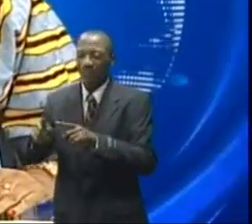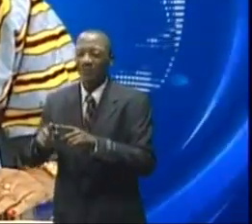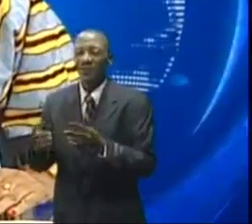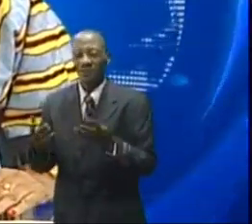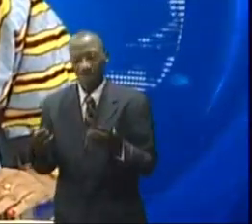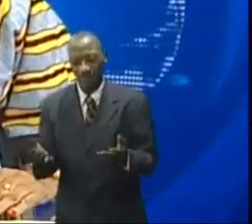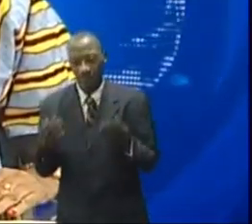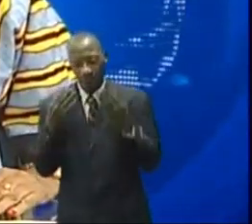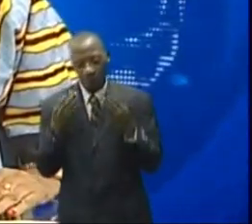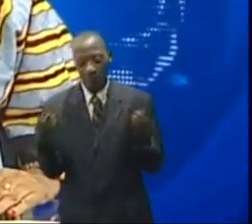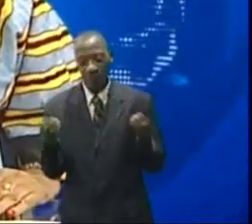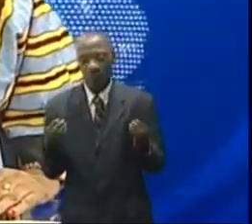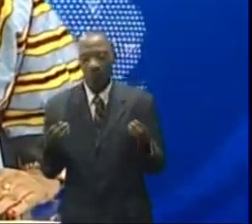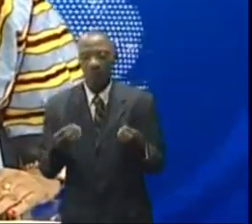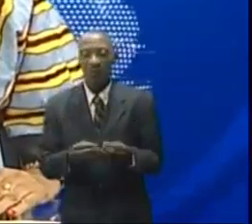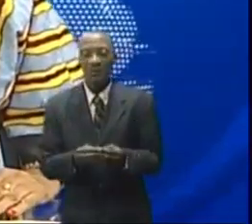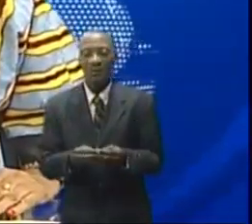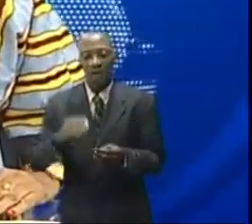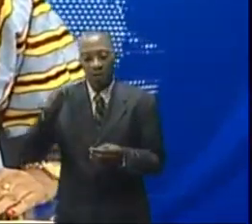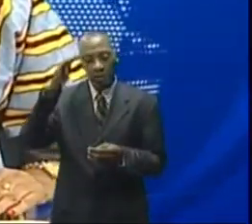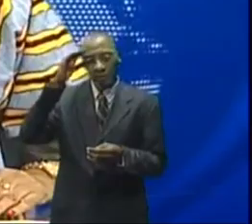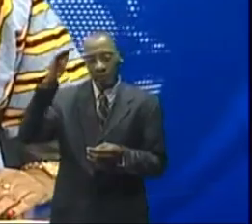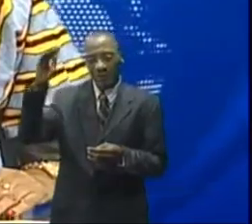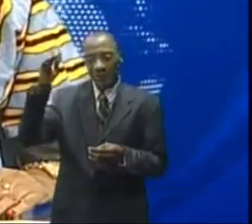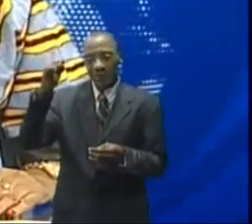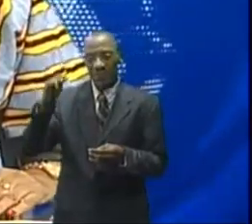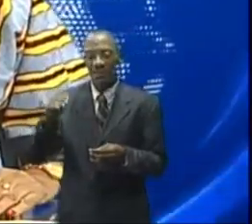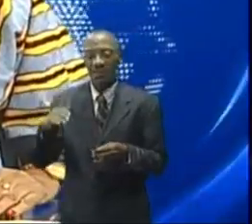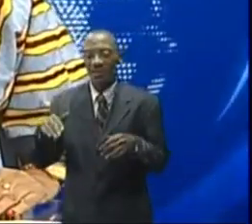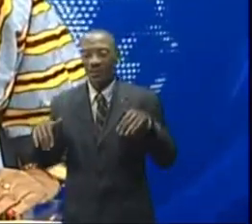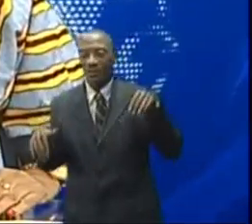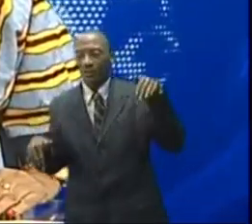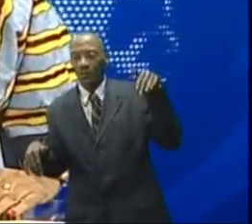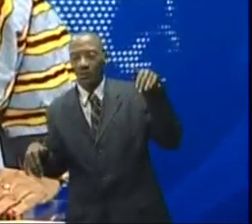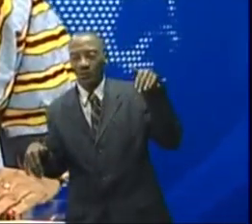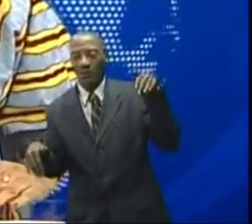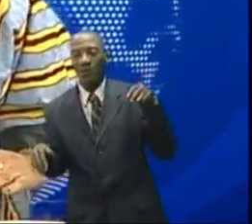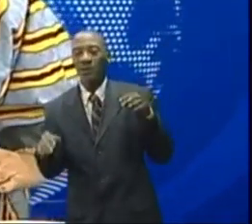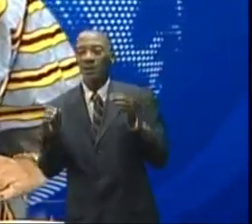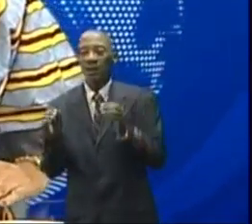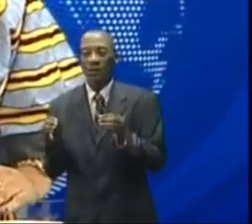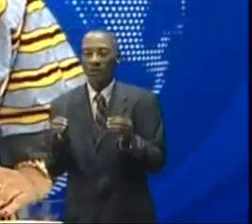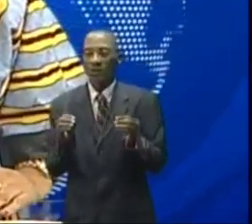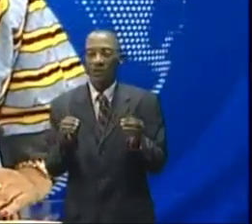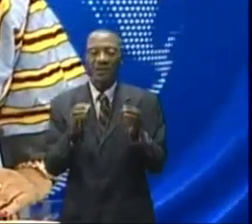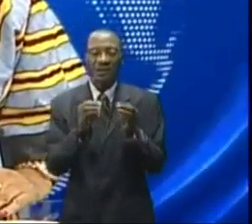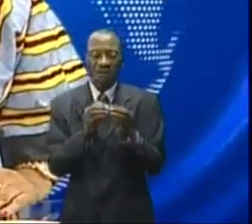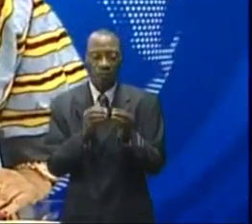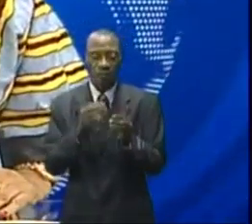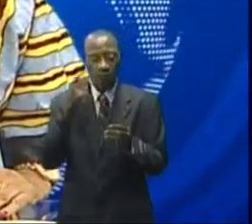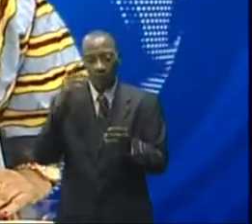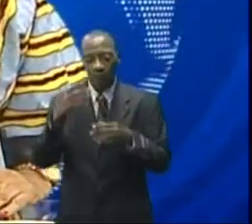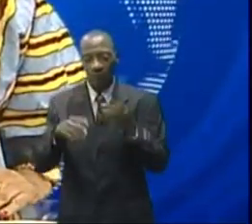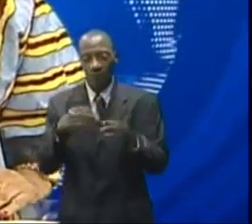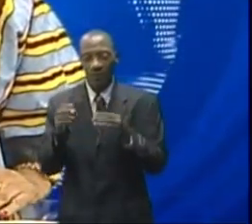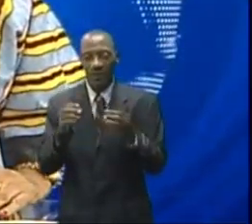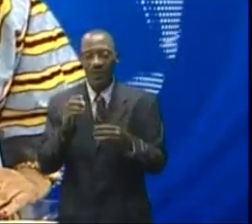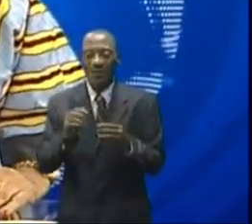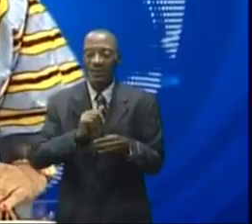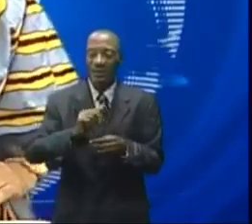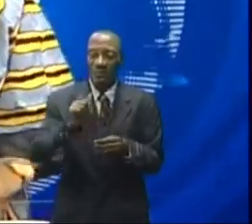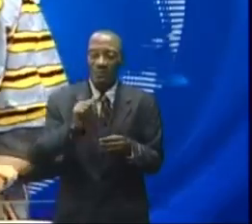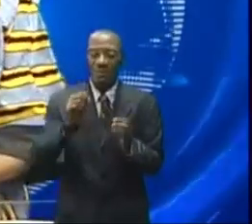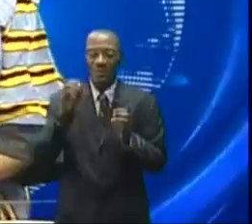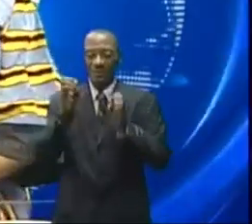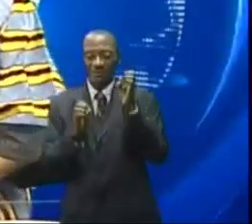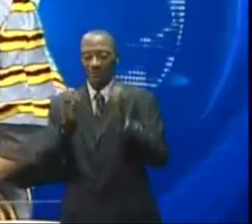atelier de formation sur l'accompagnement des établissements publics et privés sur l'auto-évaluation institutionnelle. Un reportage signé